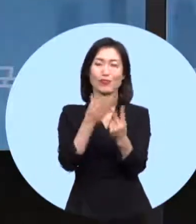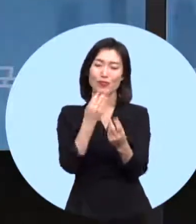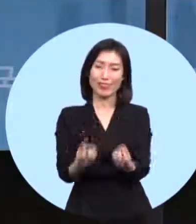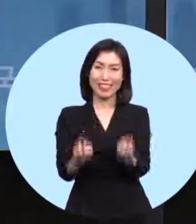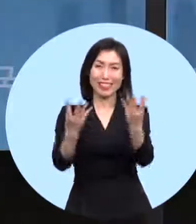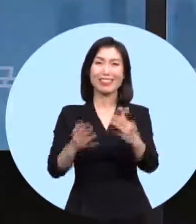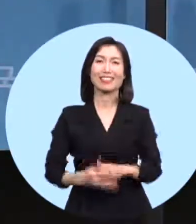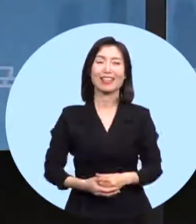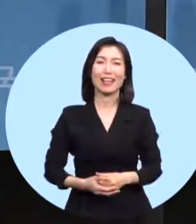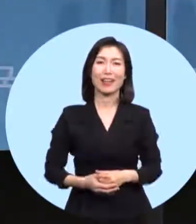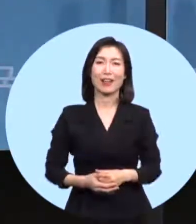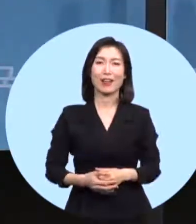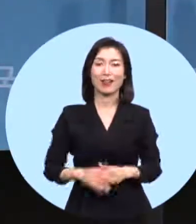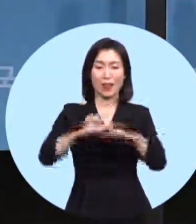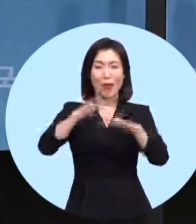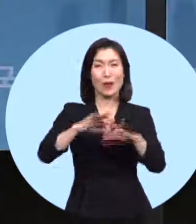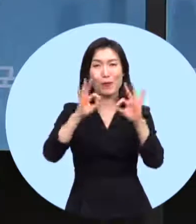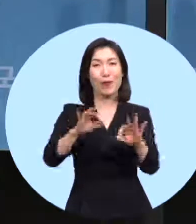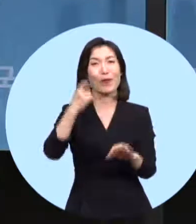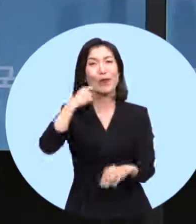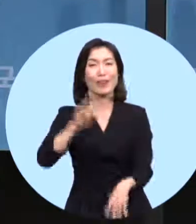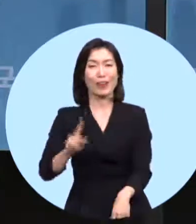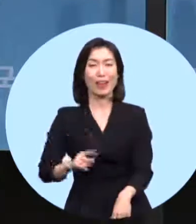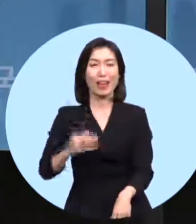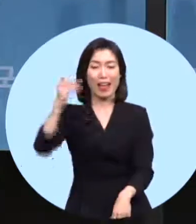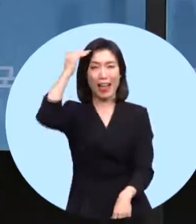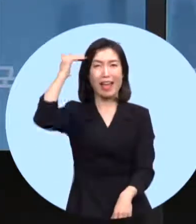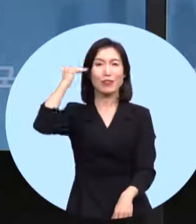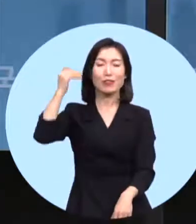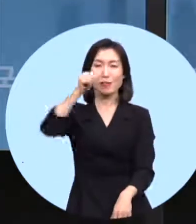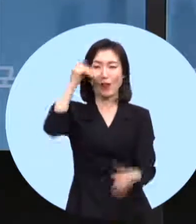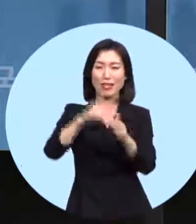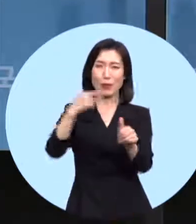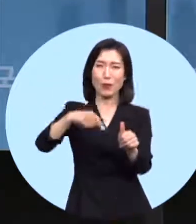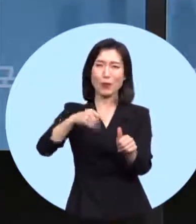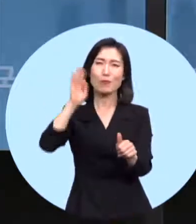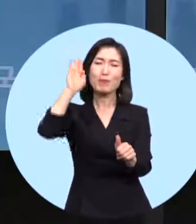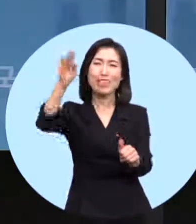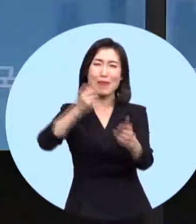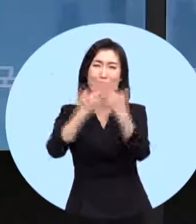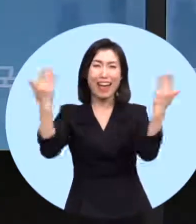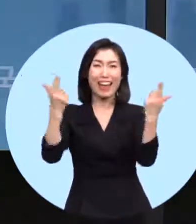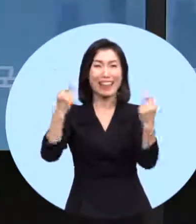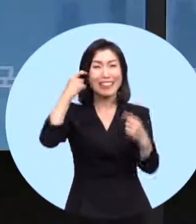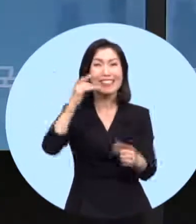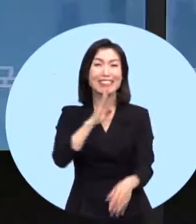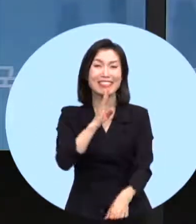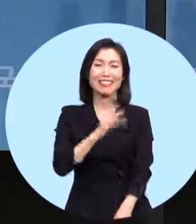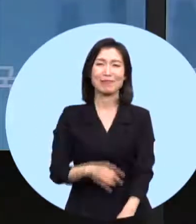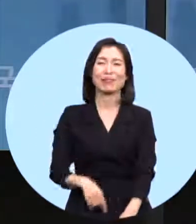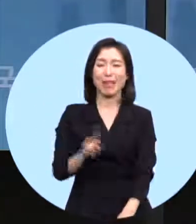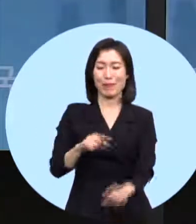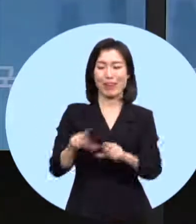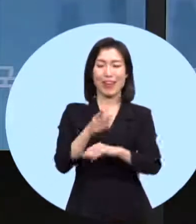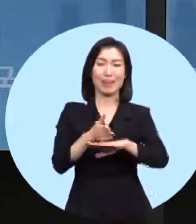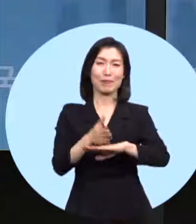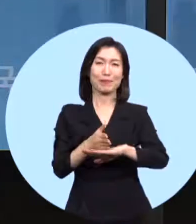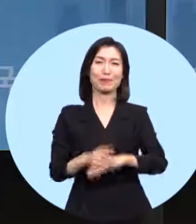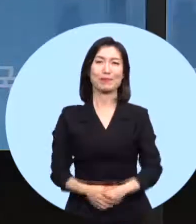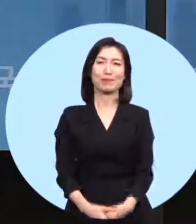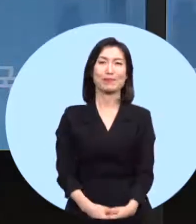다시 한번 축하 말씀을 드리고요. 여러분 어떻습니까? 우리나라 평생교육의 미래가 매우 밝다고 생각하지 않으십니까? 다시